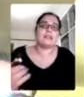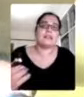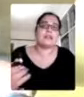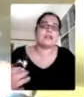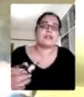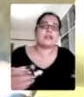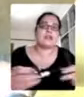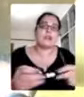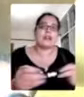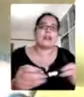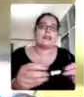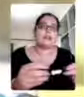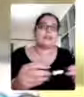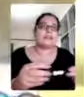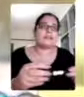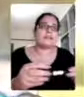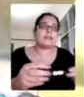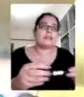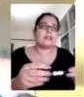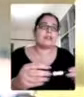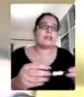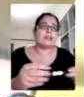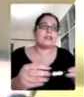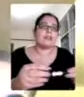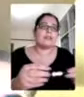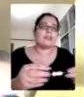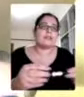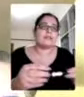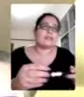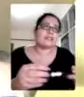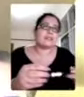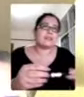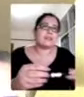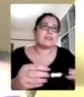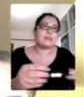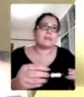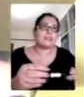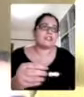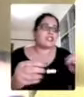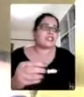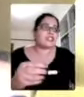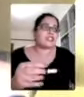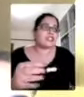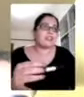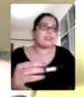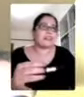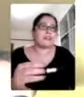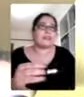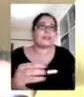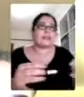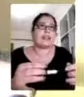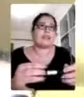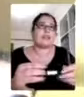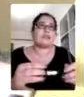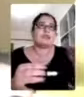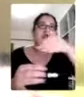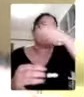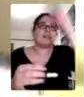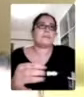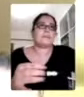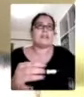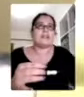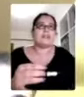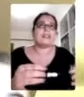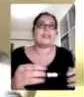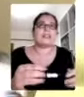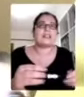bana garip geliyor. Çünkü hani üretimini biliyoruz. Mısır pipo çat çat çat çat diye yapıyorlar. Yani bütün